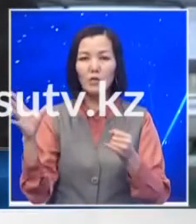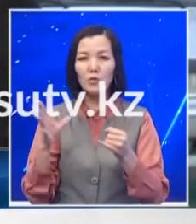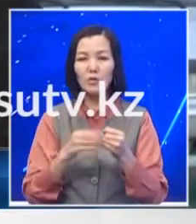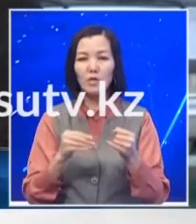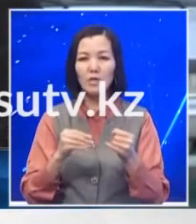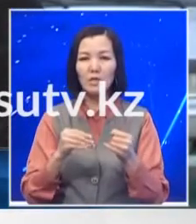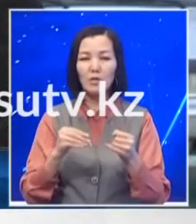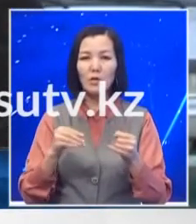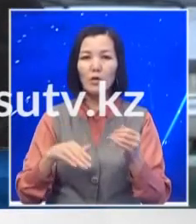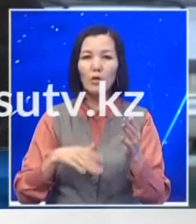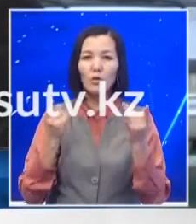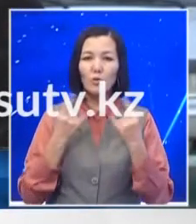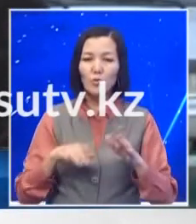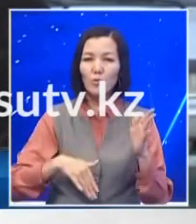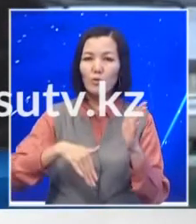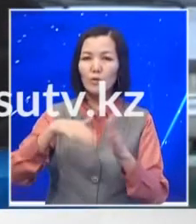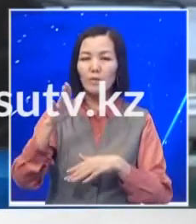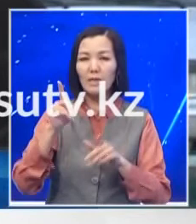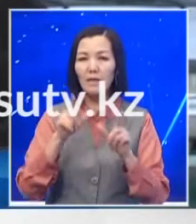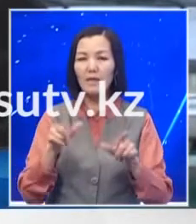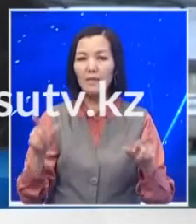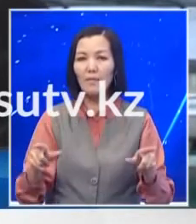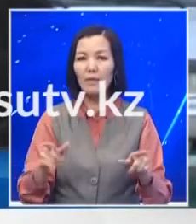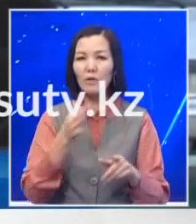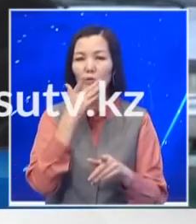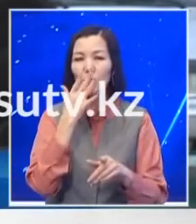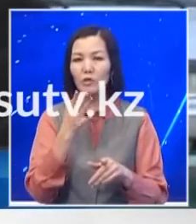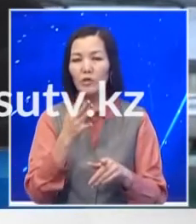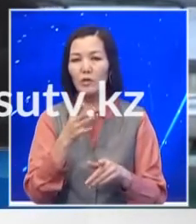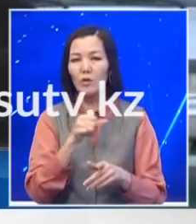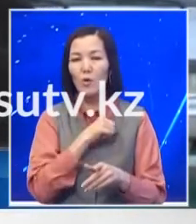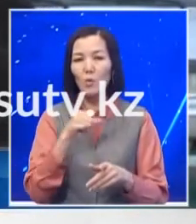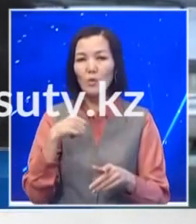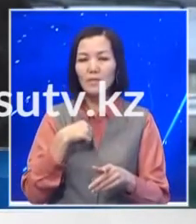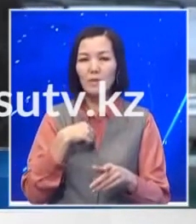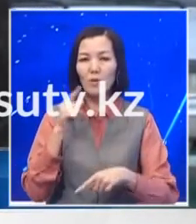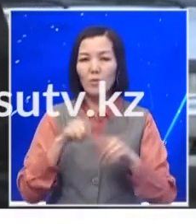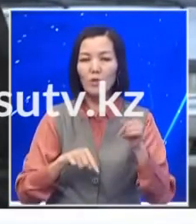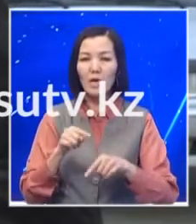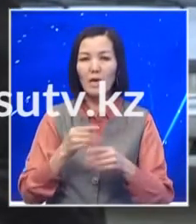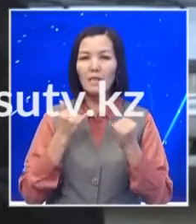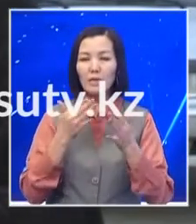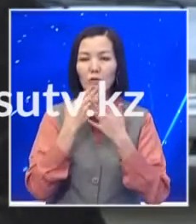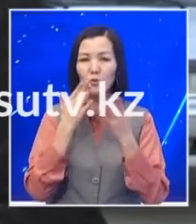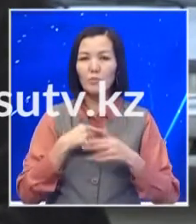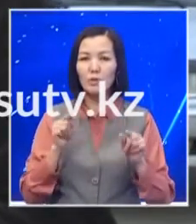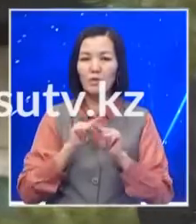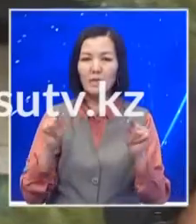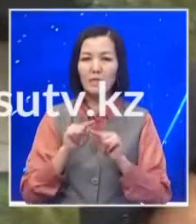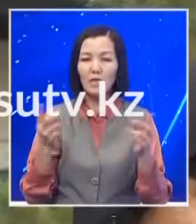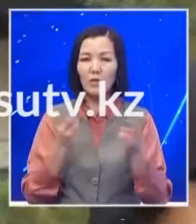жатқан азаматтардың жаңағы несін, өзінің ұлтшылдығын, өзінің жаңағы отанға деген сүйіспеншілігін насихаттау болып